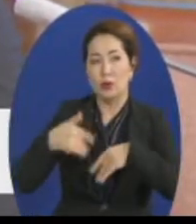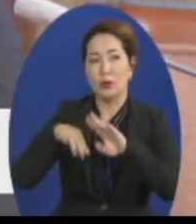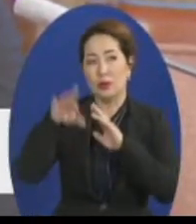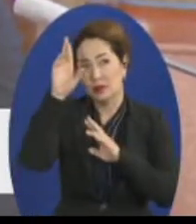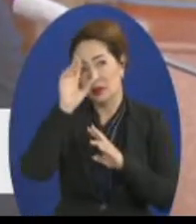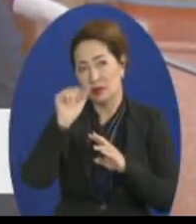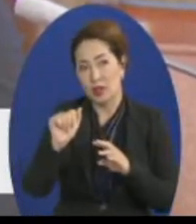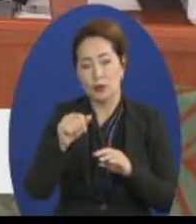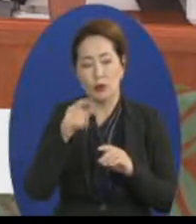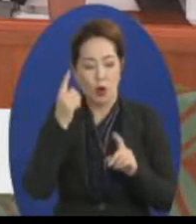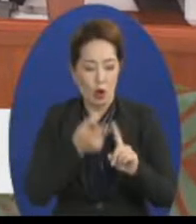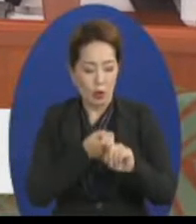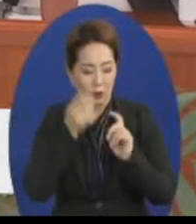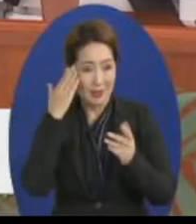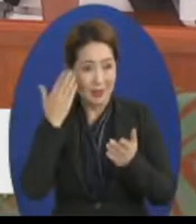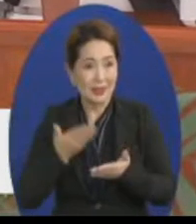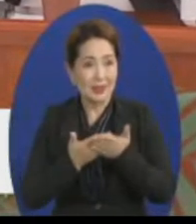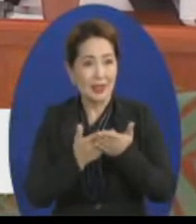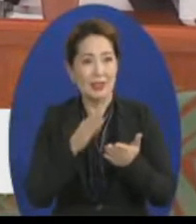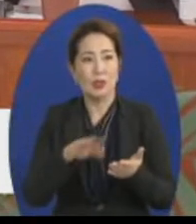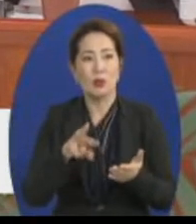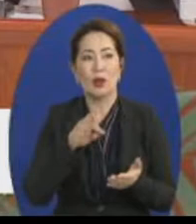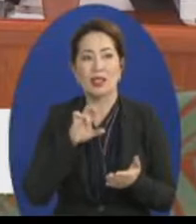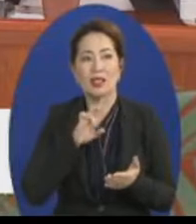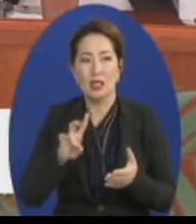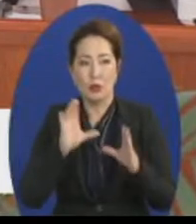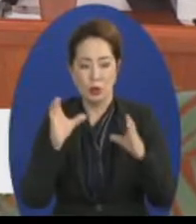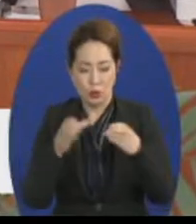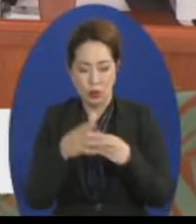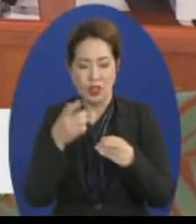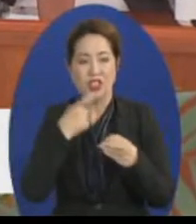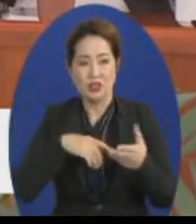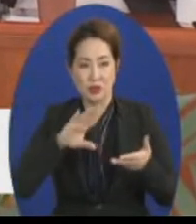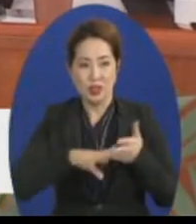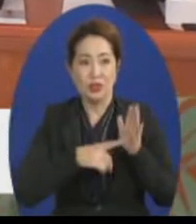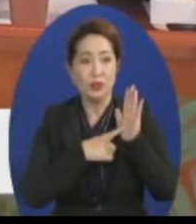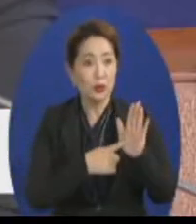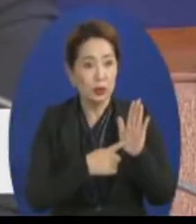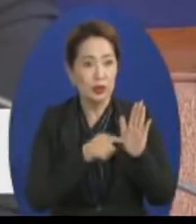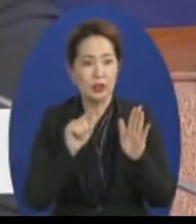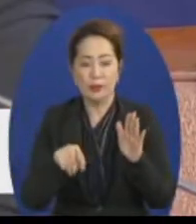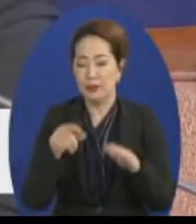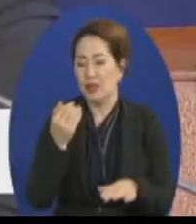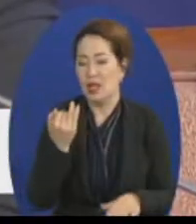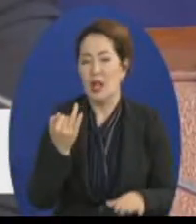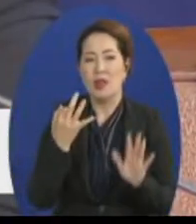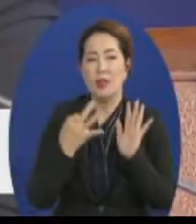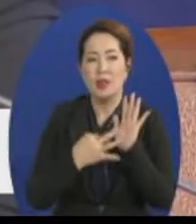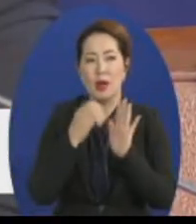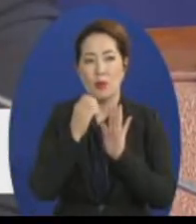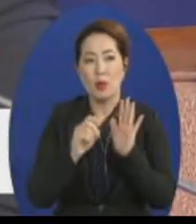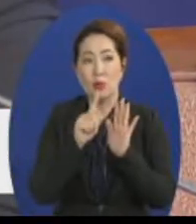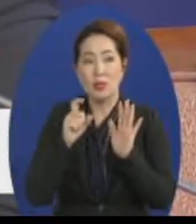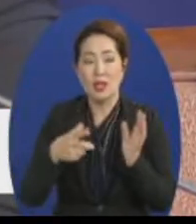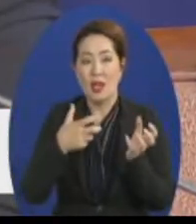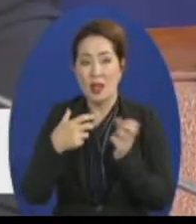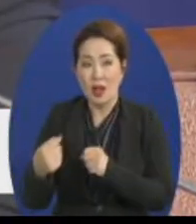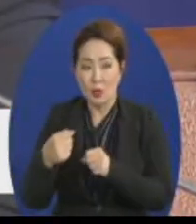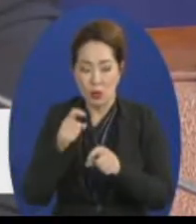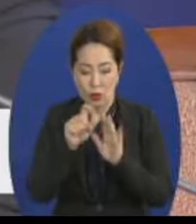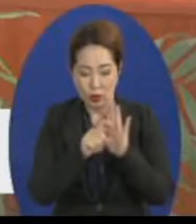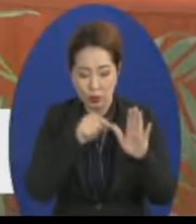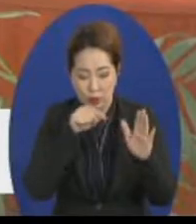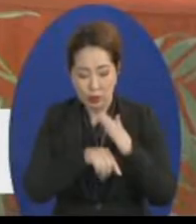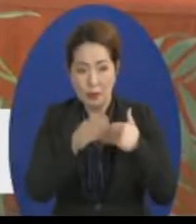саналаа улсын хуралдах Монгол Ардын намын бүлгийн гишүүдэд танилцуулсан байна. За одоогоор ипотекийн зээлийн хөтөлбөрийн хүрээнд баригдж